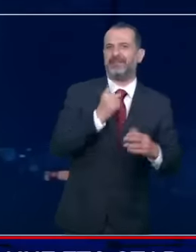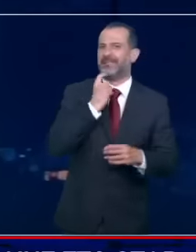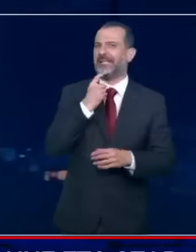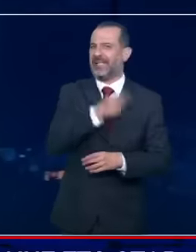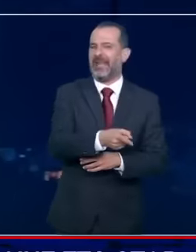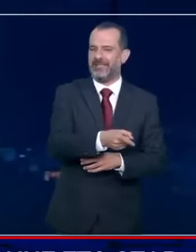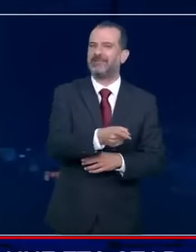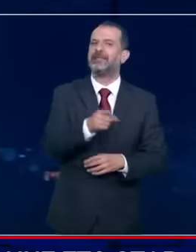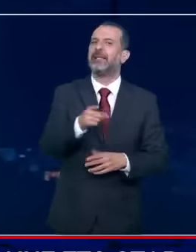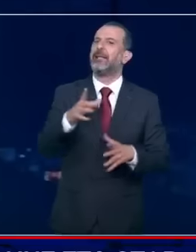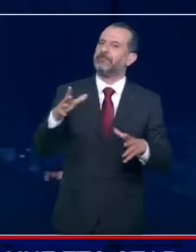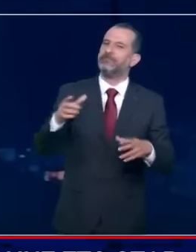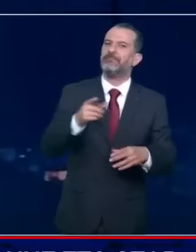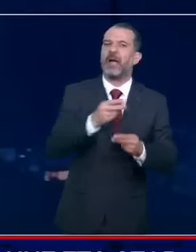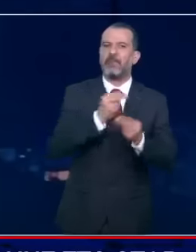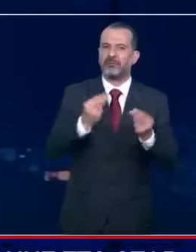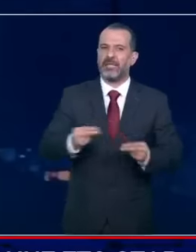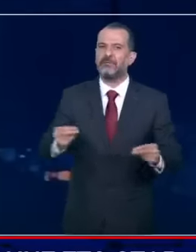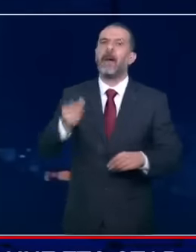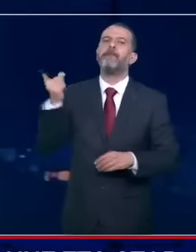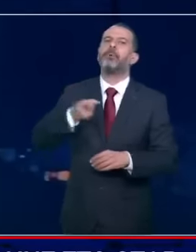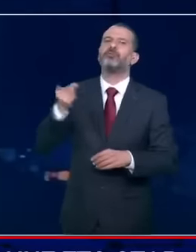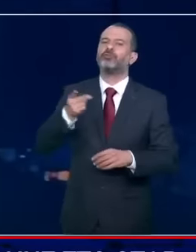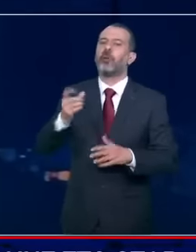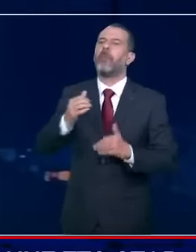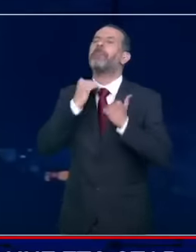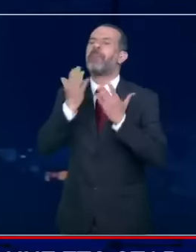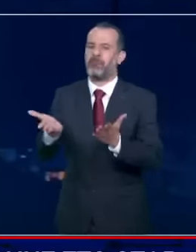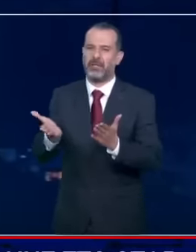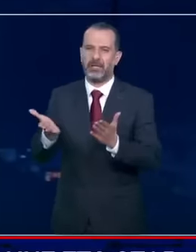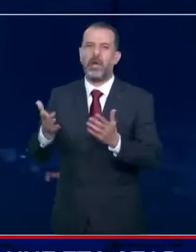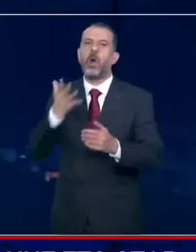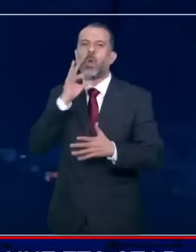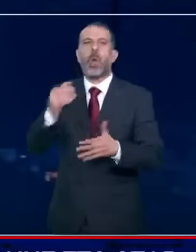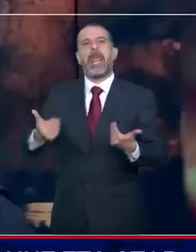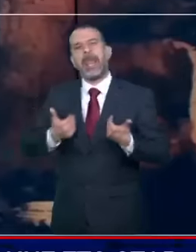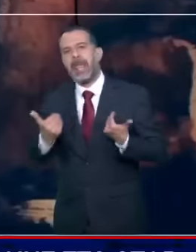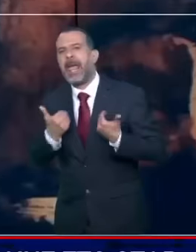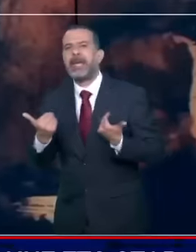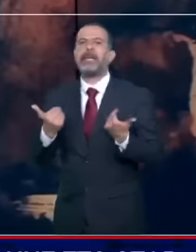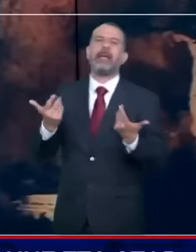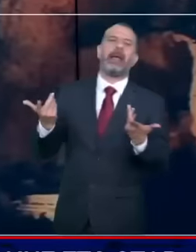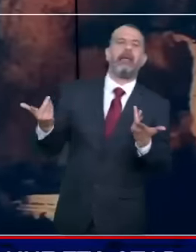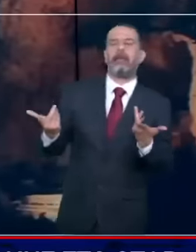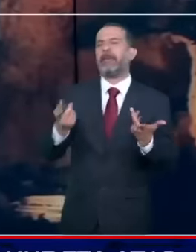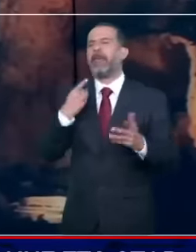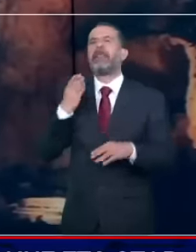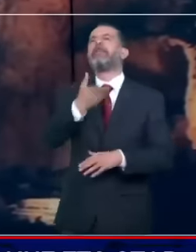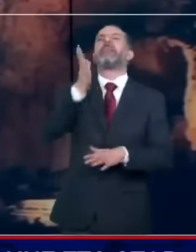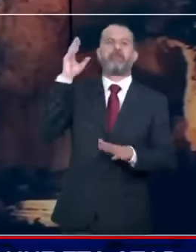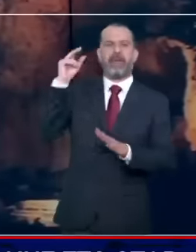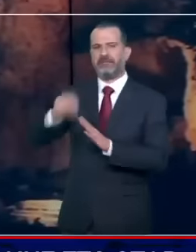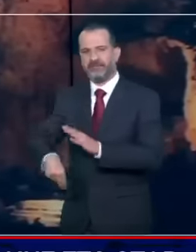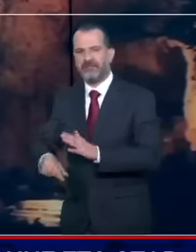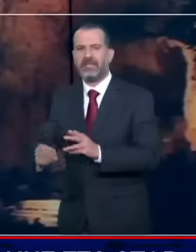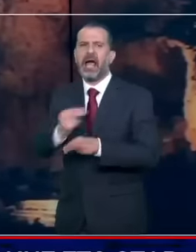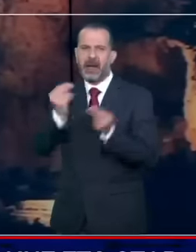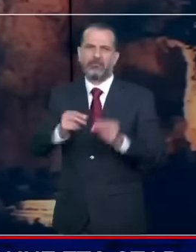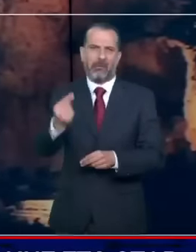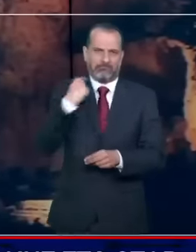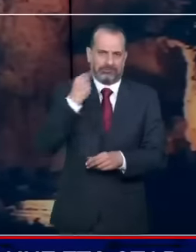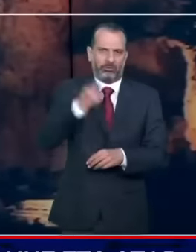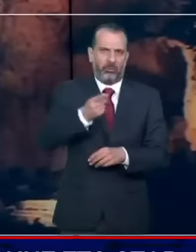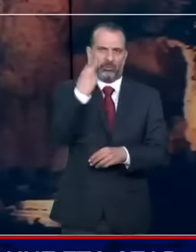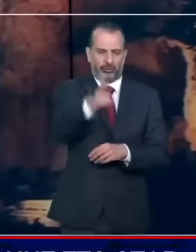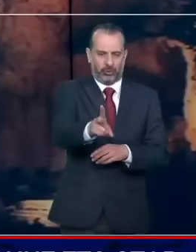τον κάνει τελικά να μην έχει τα ποσοστά των δημοσκοπήσεων, γιατί οι νέοι την τελευταία στιγμή μπορεί να μην πάνε στην κάλπη.